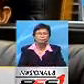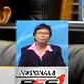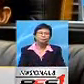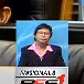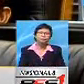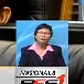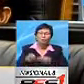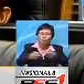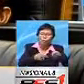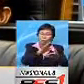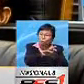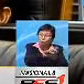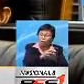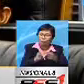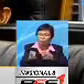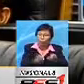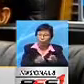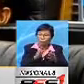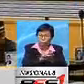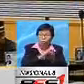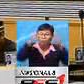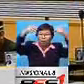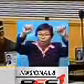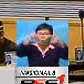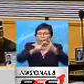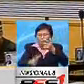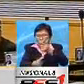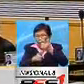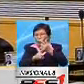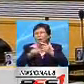Pengurusan sekolah sendiri yang terdiri daripada pengetua dan